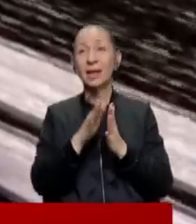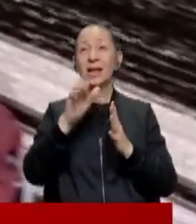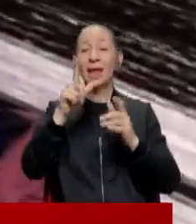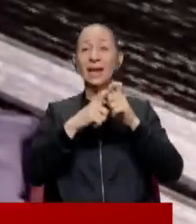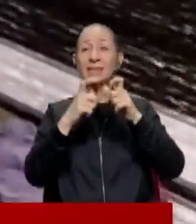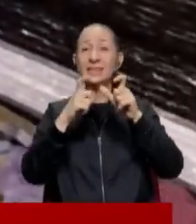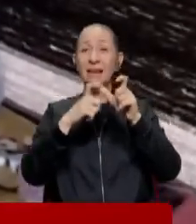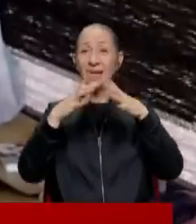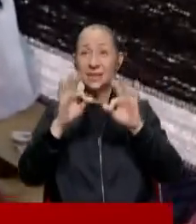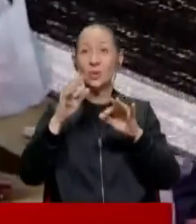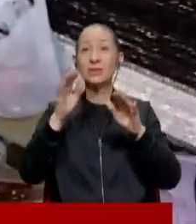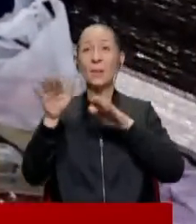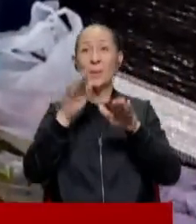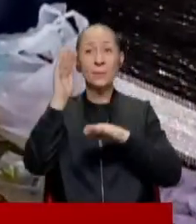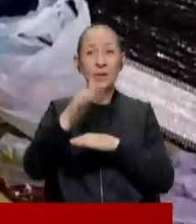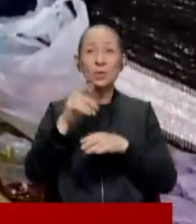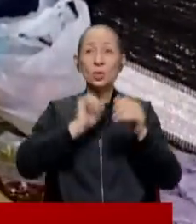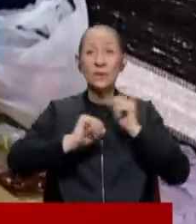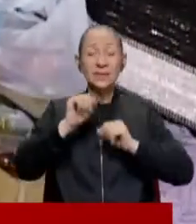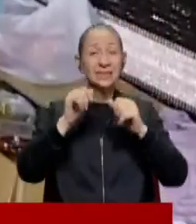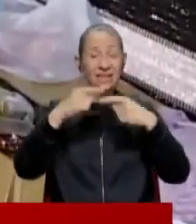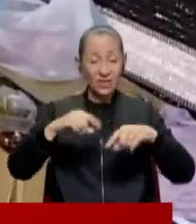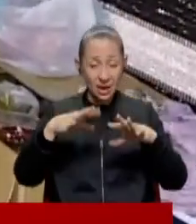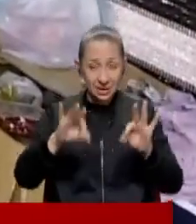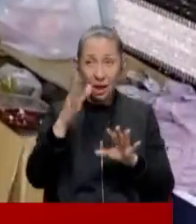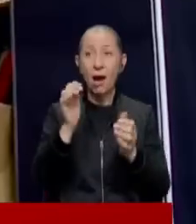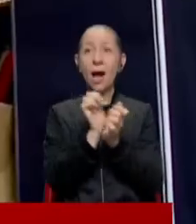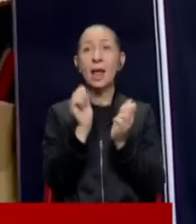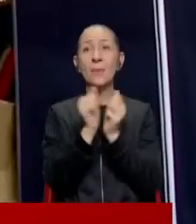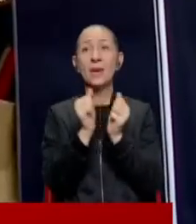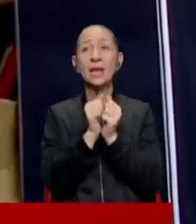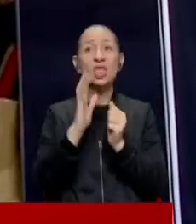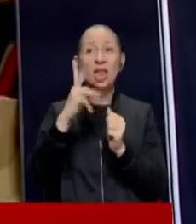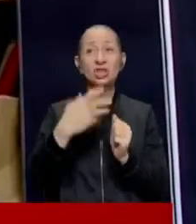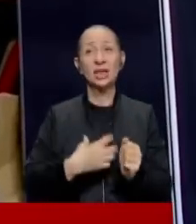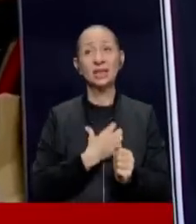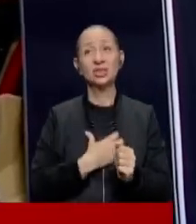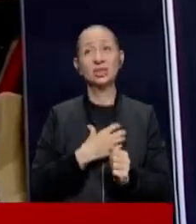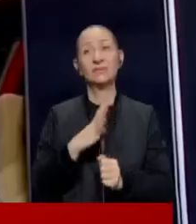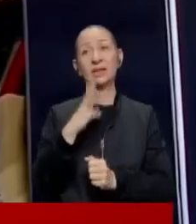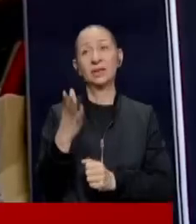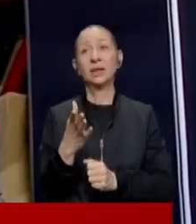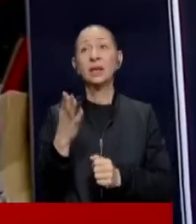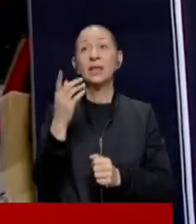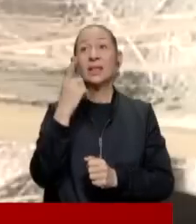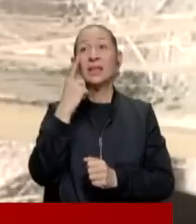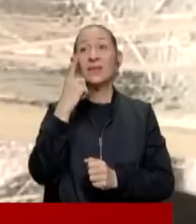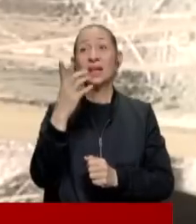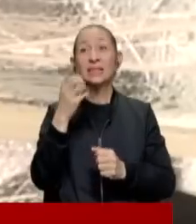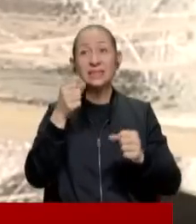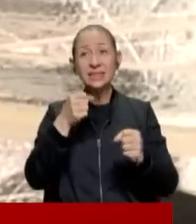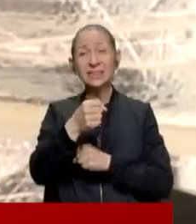'yi hazemcede öğrenen aileleriyle birlikte gelecek endişesi taşıyor yani devlete